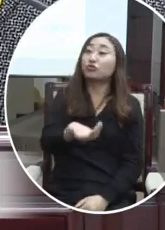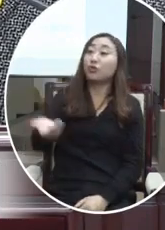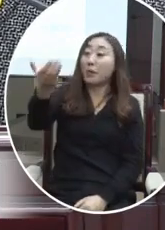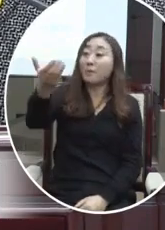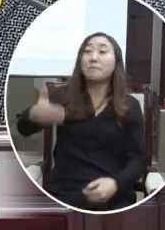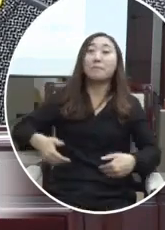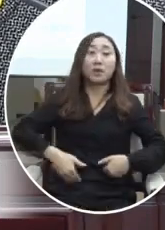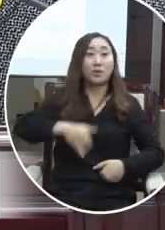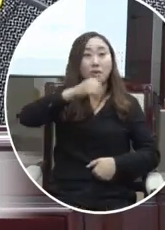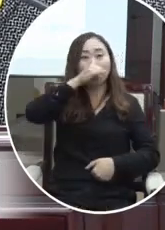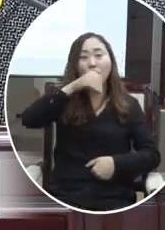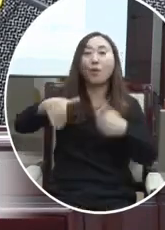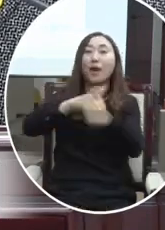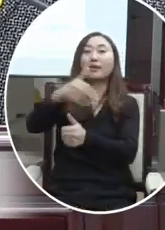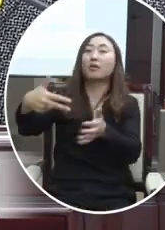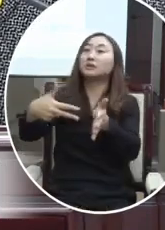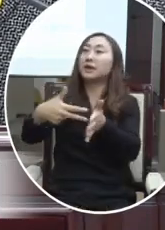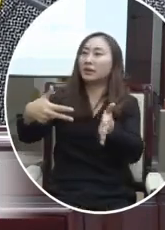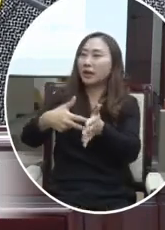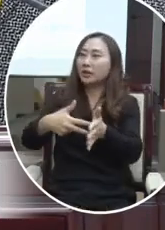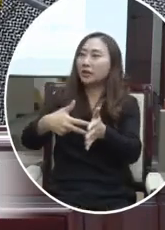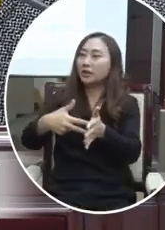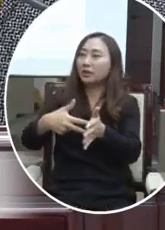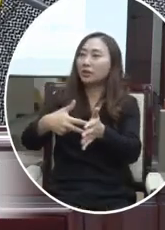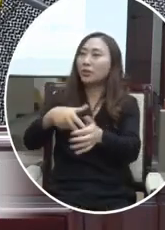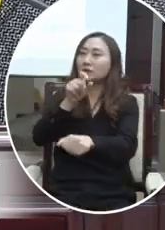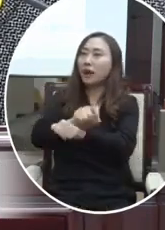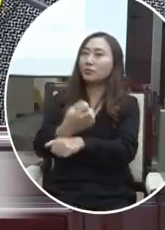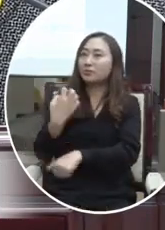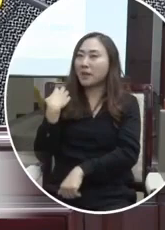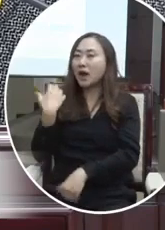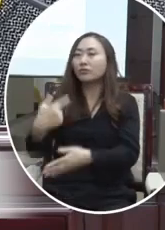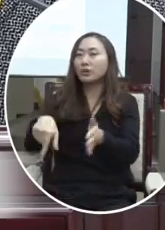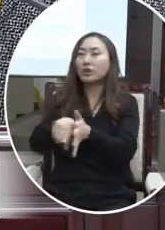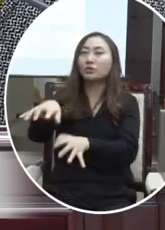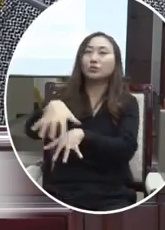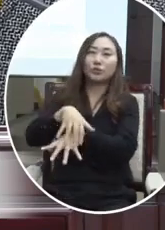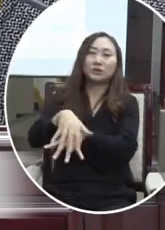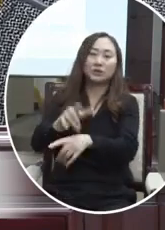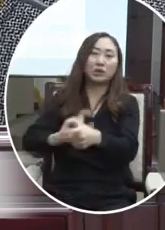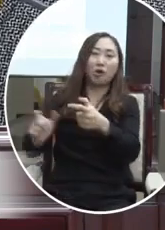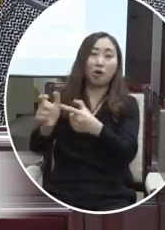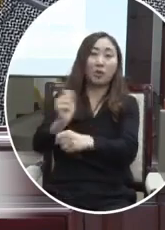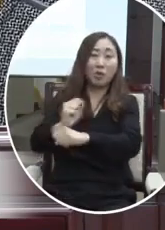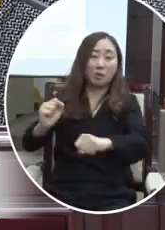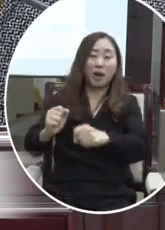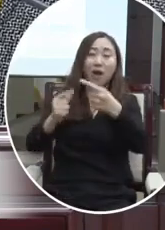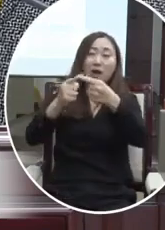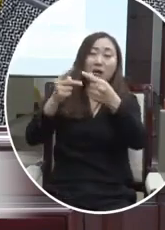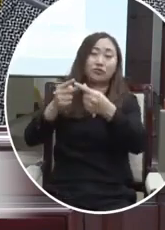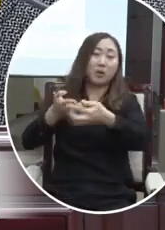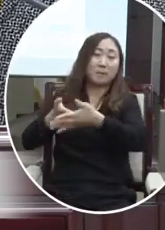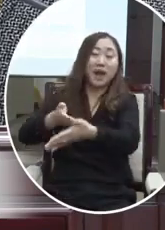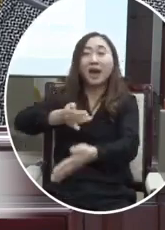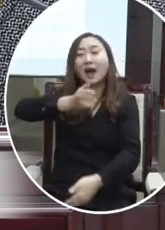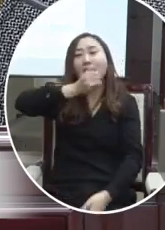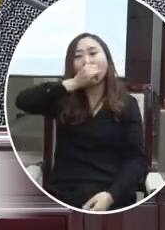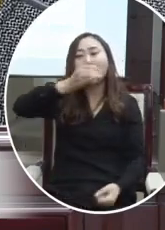필요하고 환경재단도 이제 밑에서 어떤 집행 기능을 할 수 있는 조직을 좀 키워야 된다라는 두 가지를